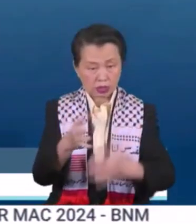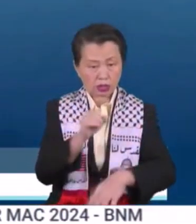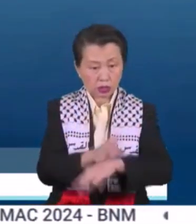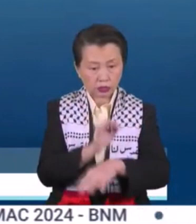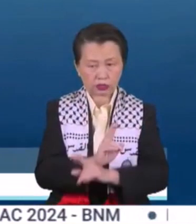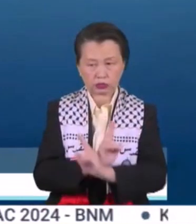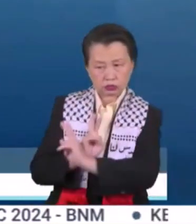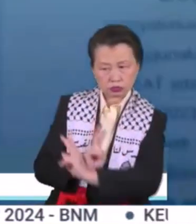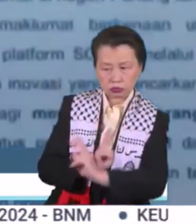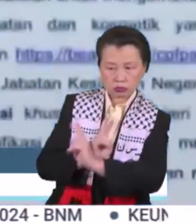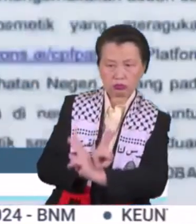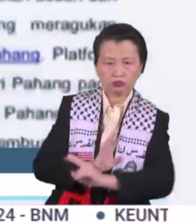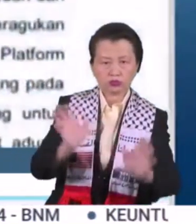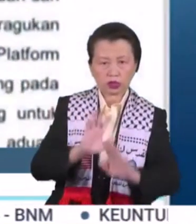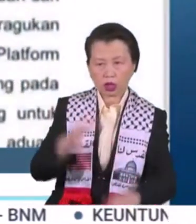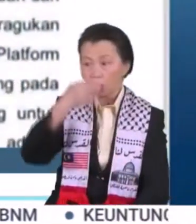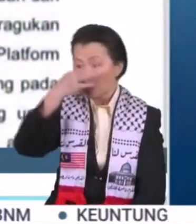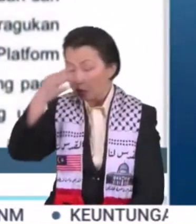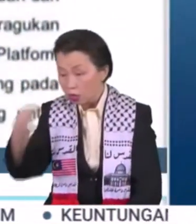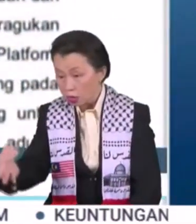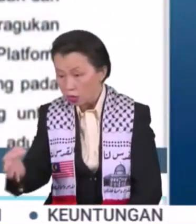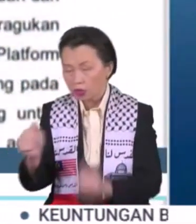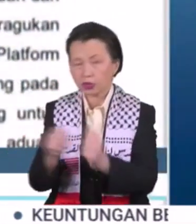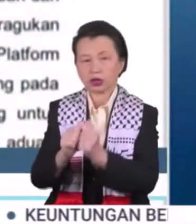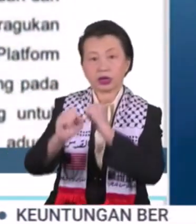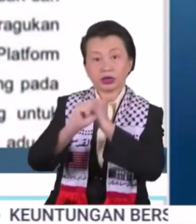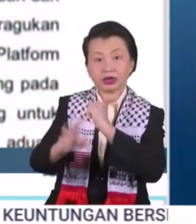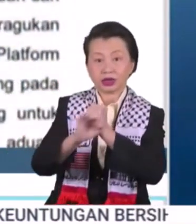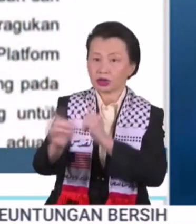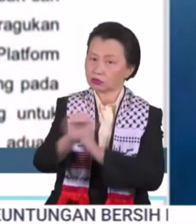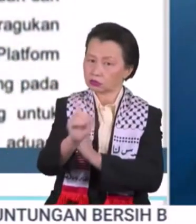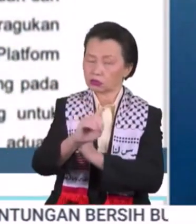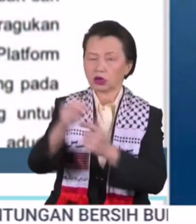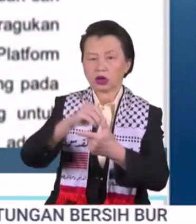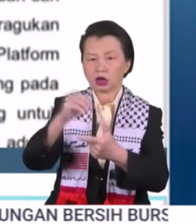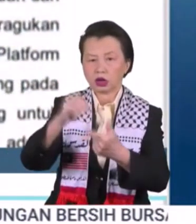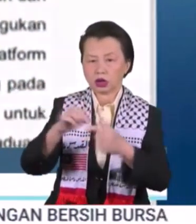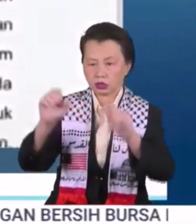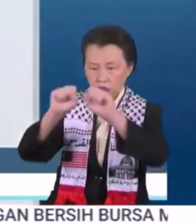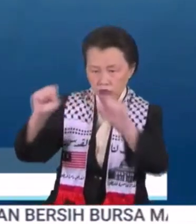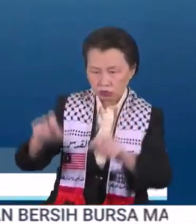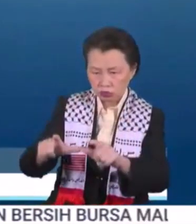sentiasa berhati-hati dan tidak mudah terpengaruh dengan iklan atau